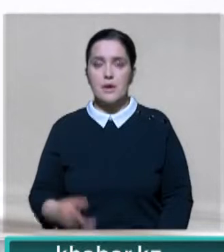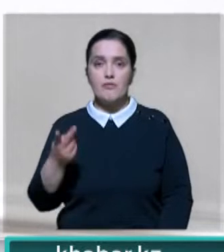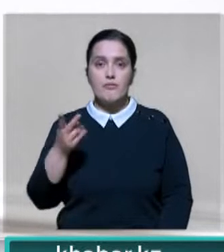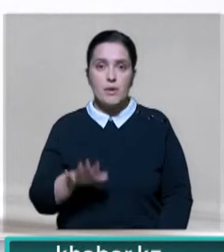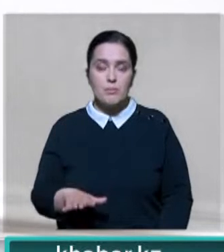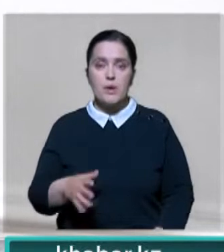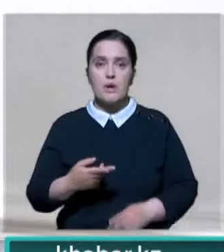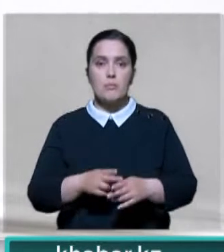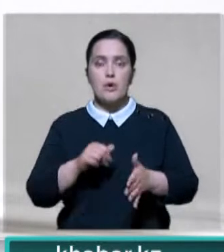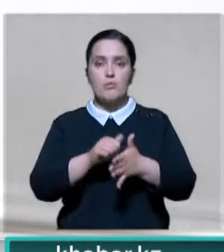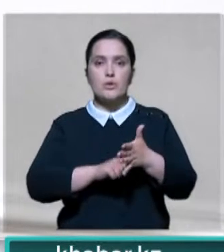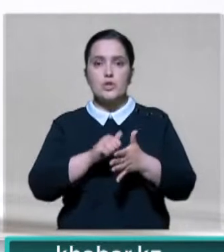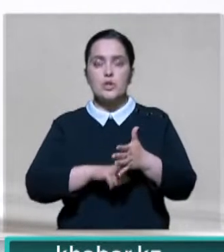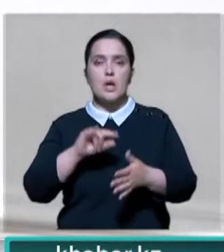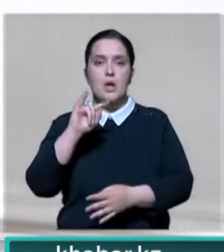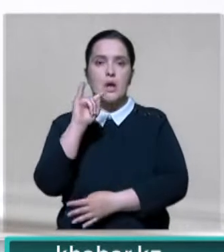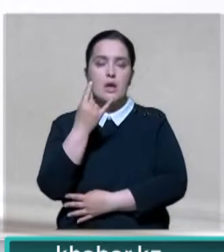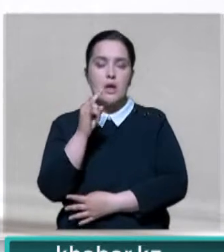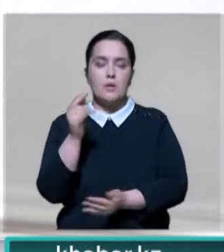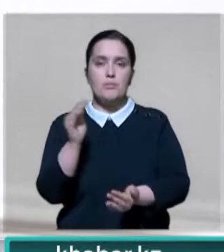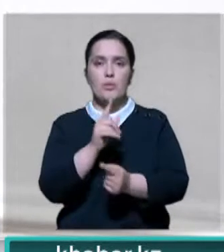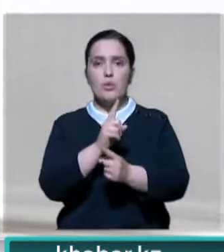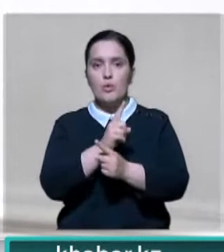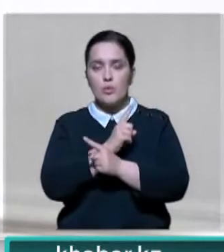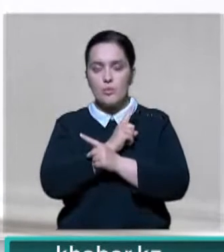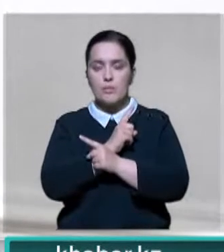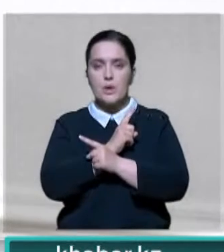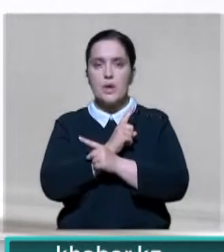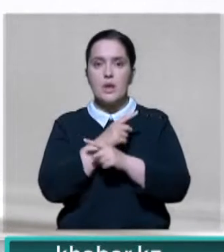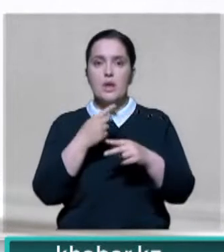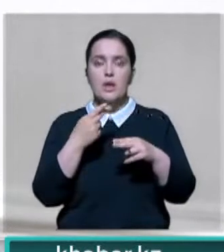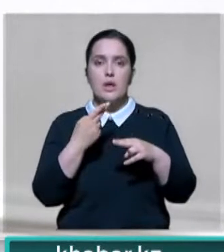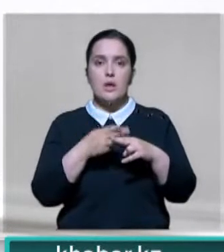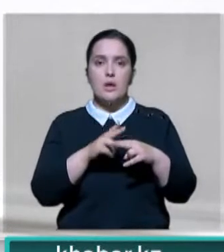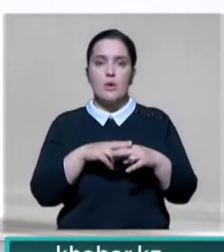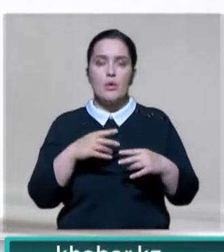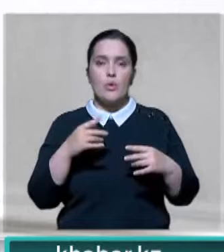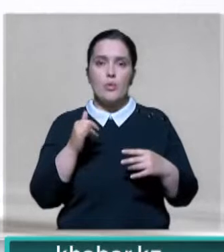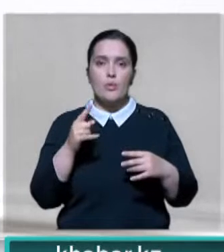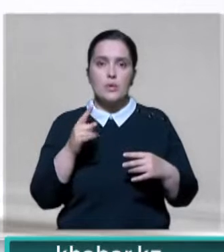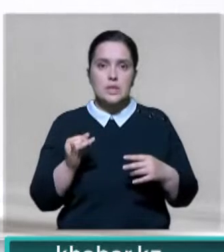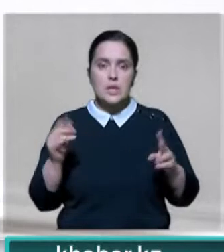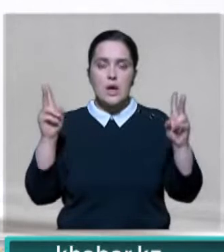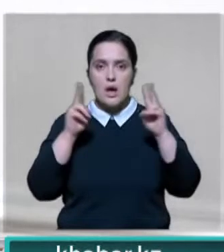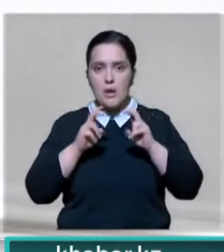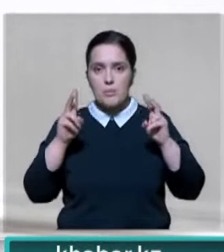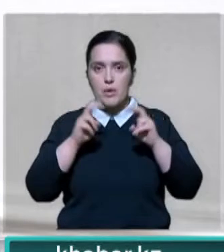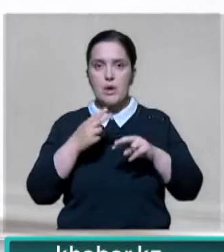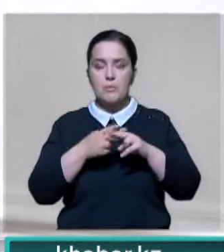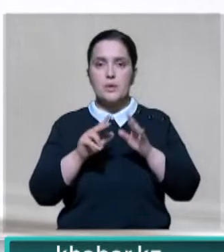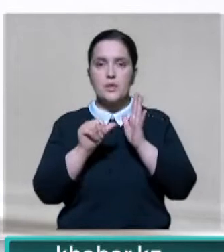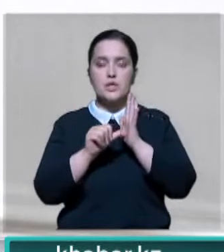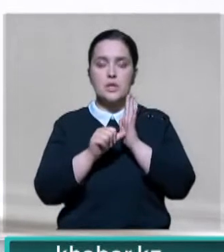в структуре причин младенческой смертности и имеет тенденции к снижению оснащенность узи аппаратами для перинатального скрининга составляет